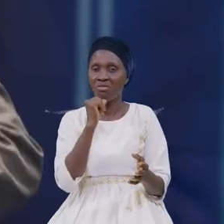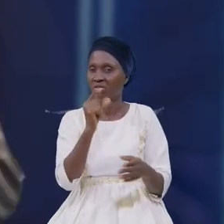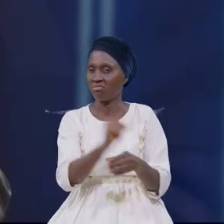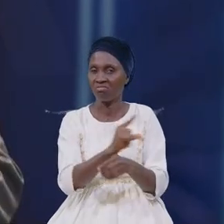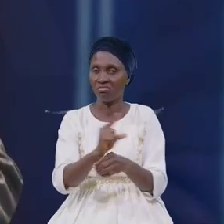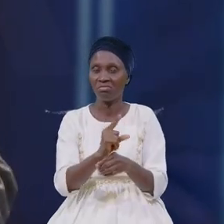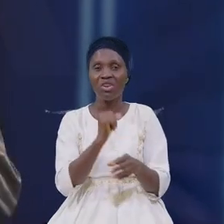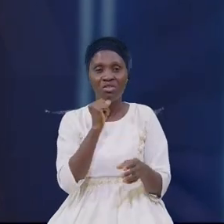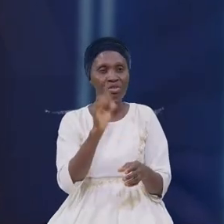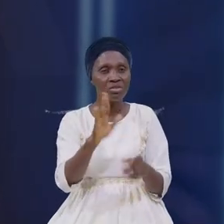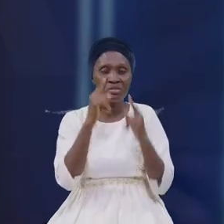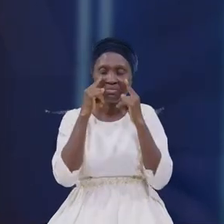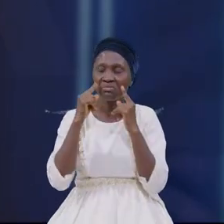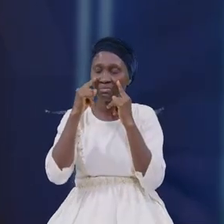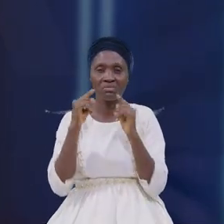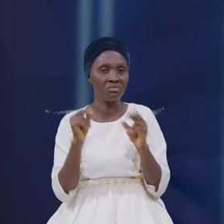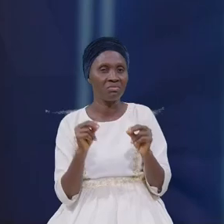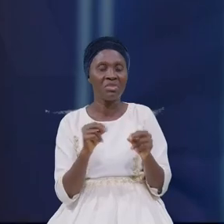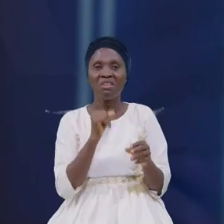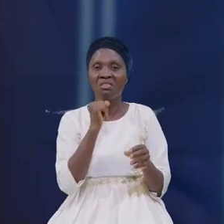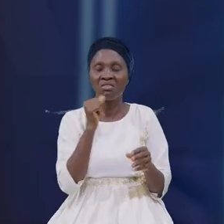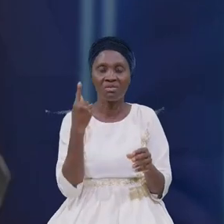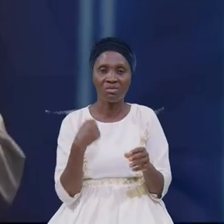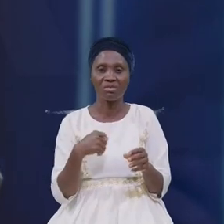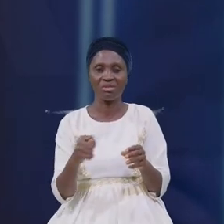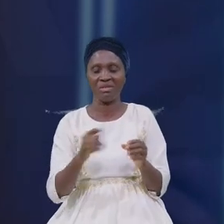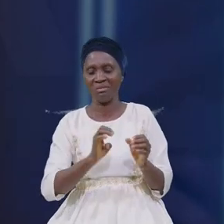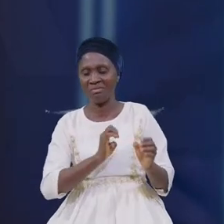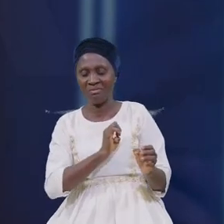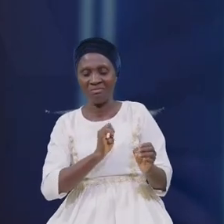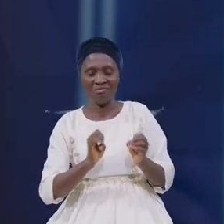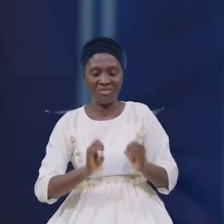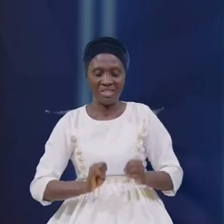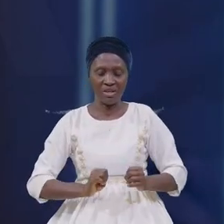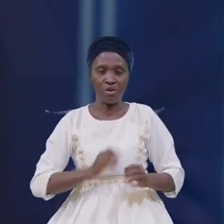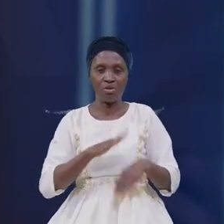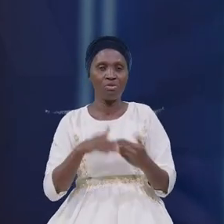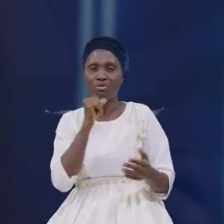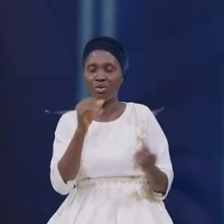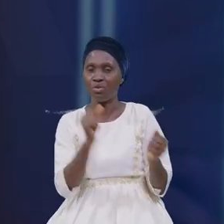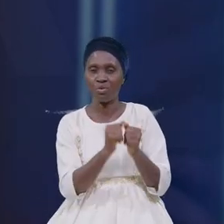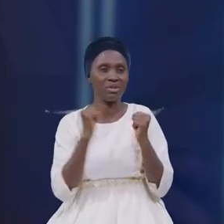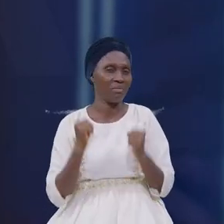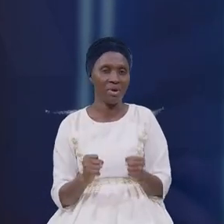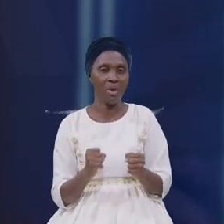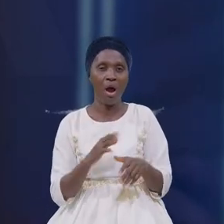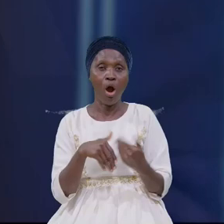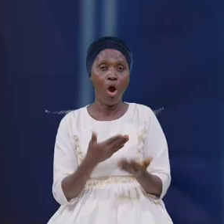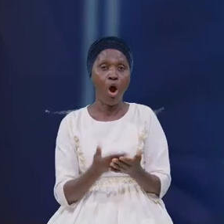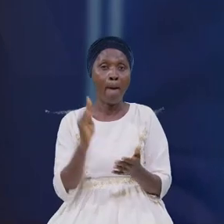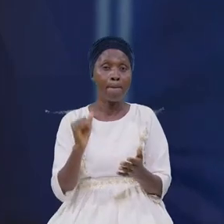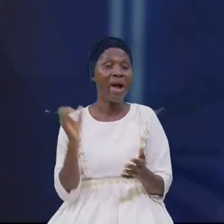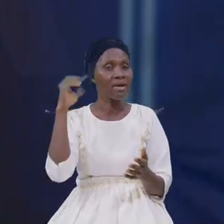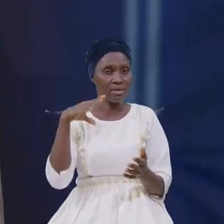pas le travail, le labeur, les larmes, ce n'est pas les efforts humains, c'est pas la grâce. Et